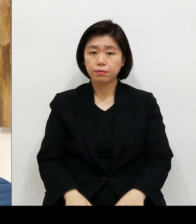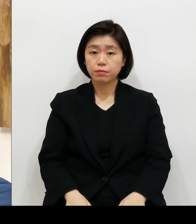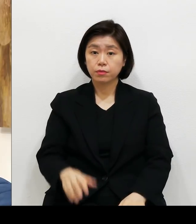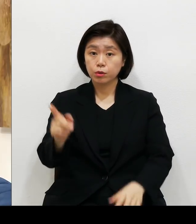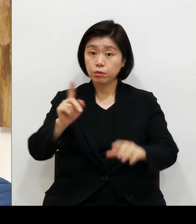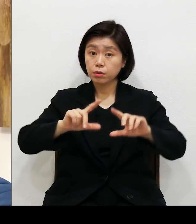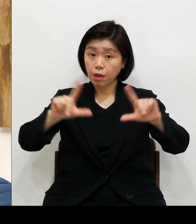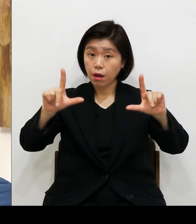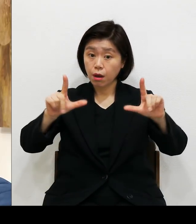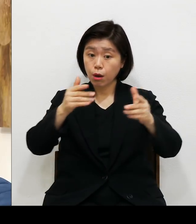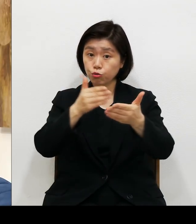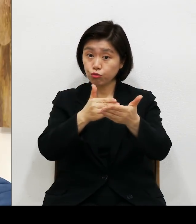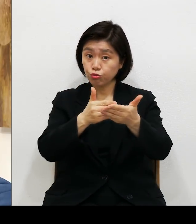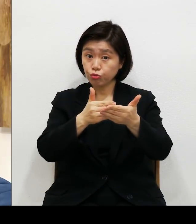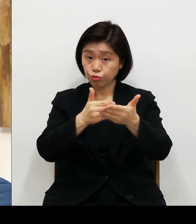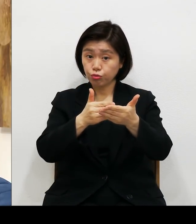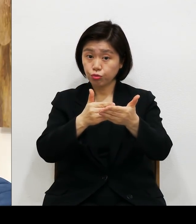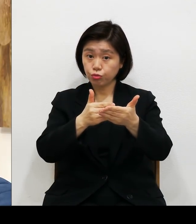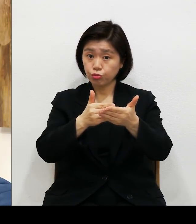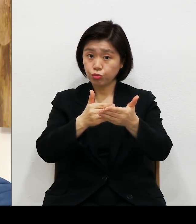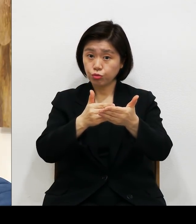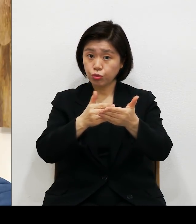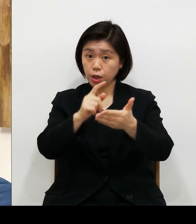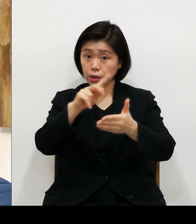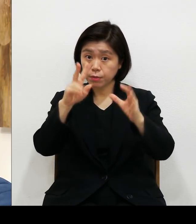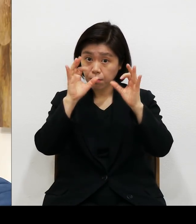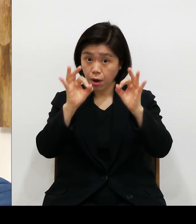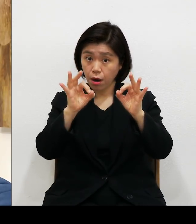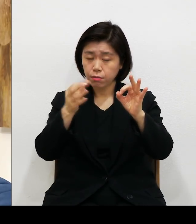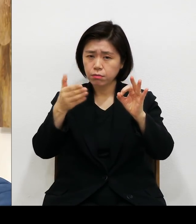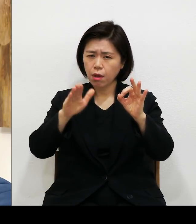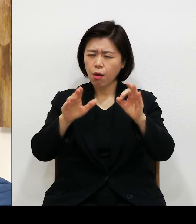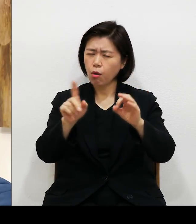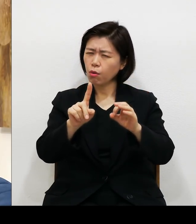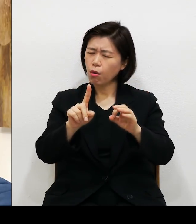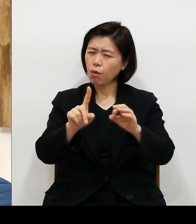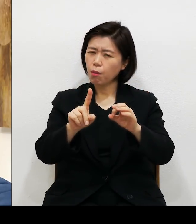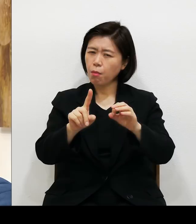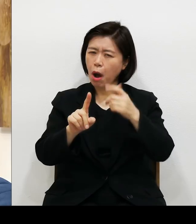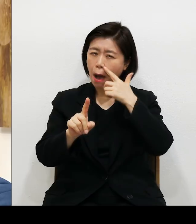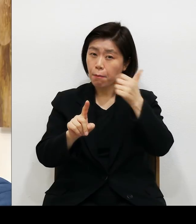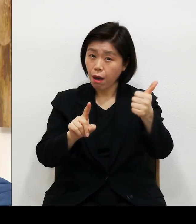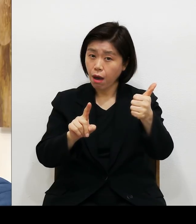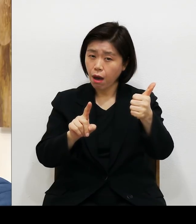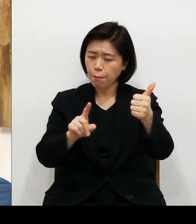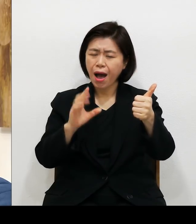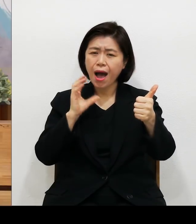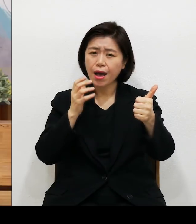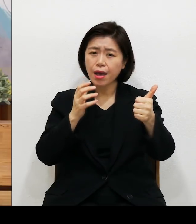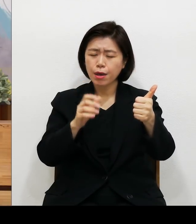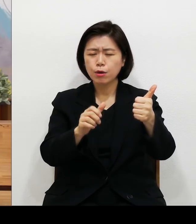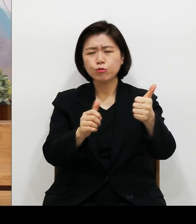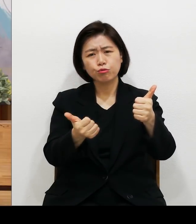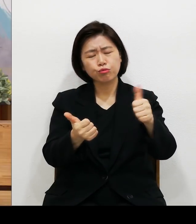채널을 봤는데 뭐 그 20대 남성과 출생신고 안 된 아기가 죽은 채 발견이 된